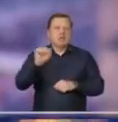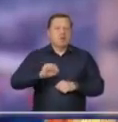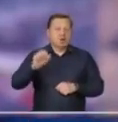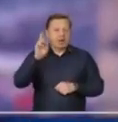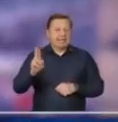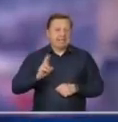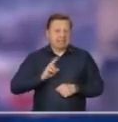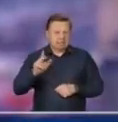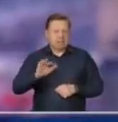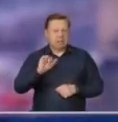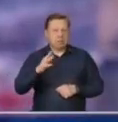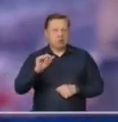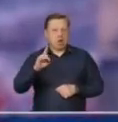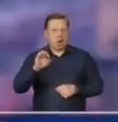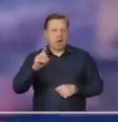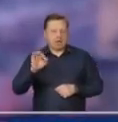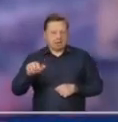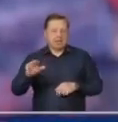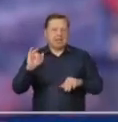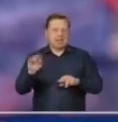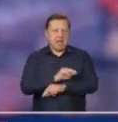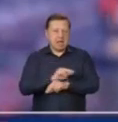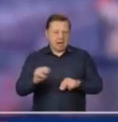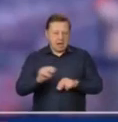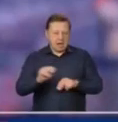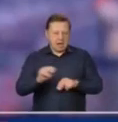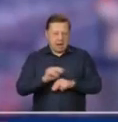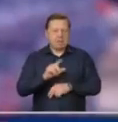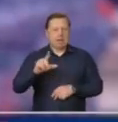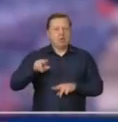Instytut Immunologii i Terapii Doświadczalnej Polskiej Akademii Nauk.